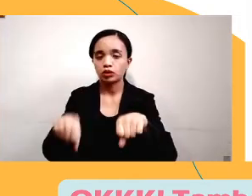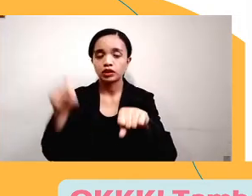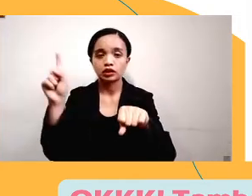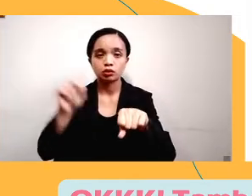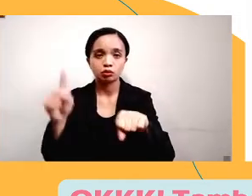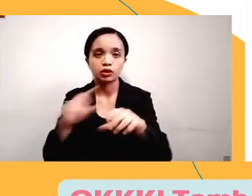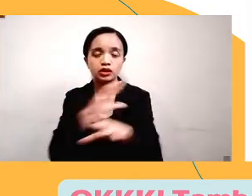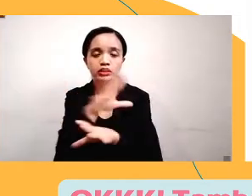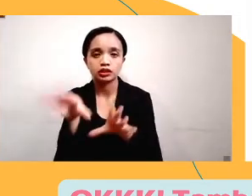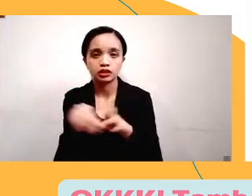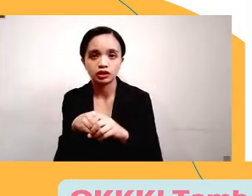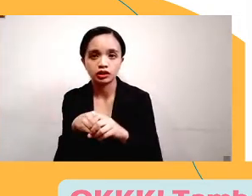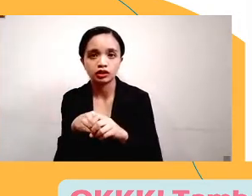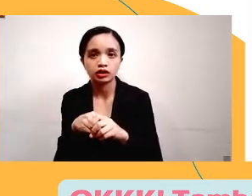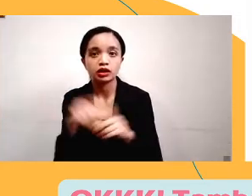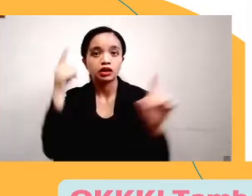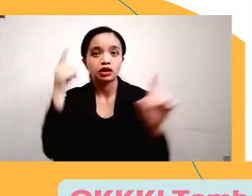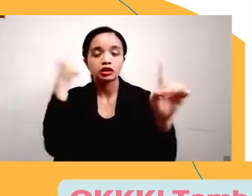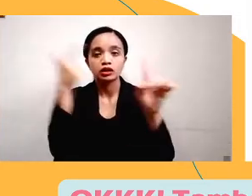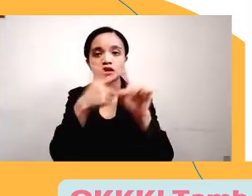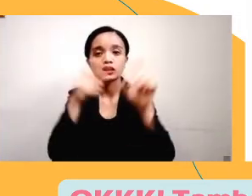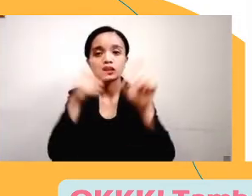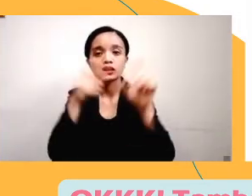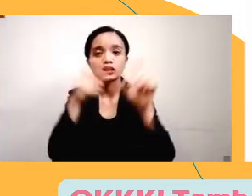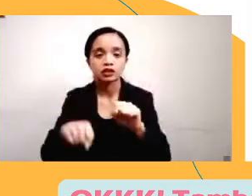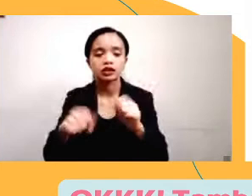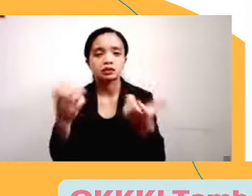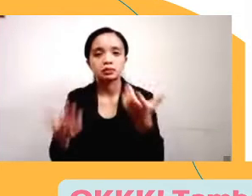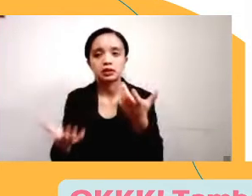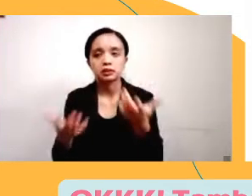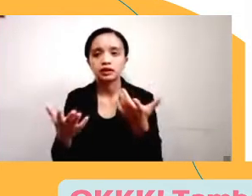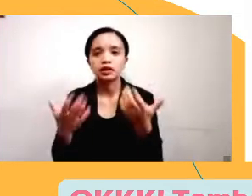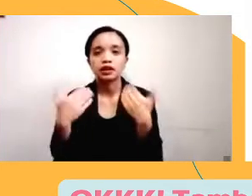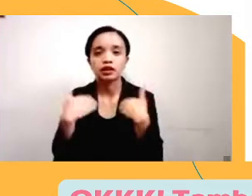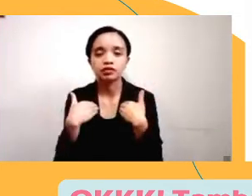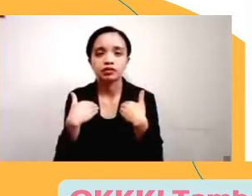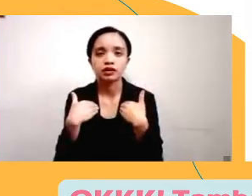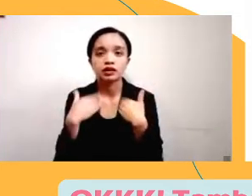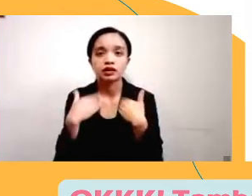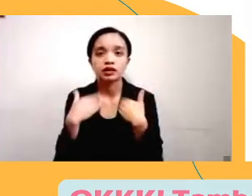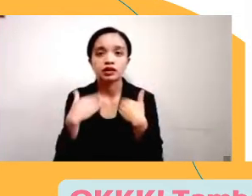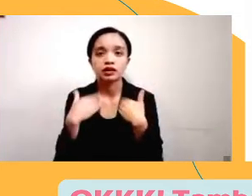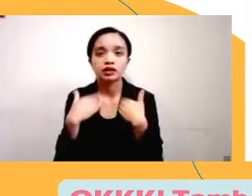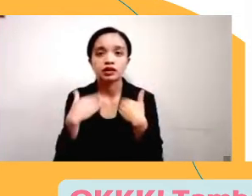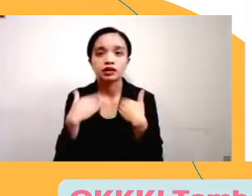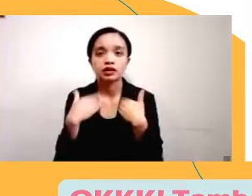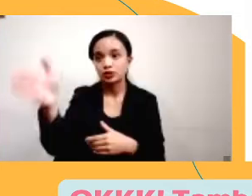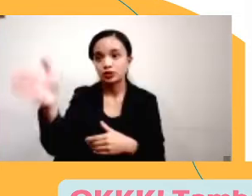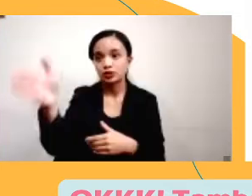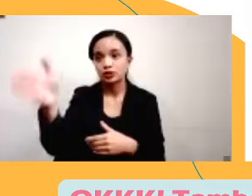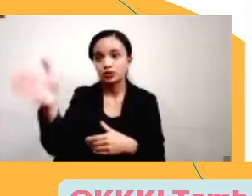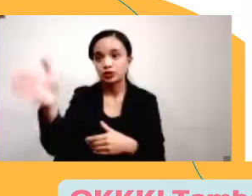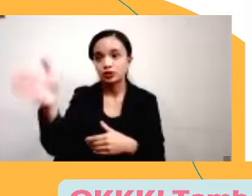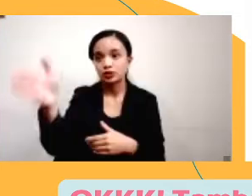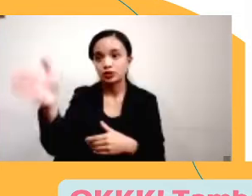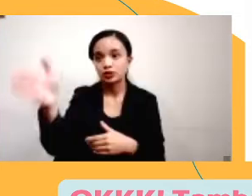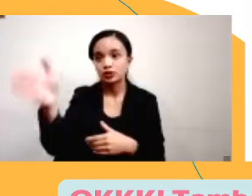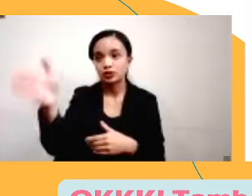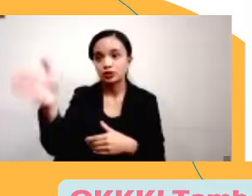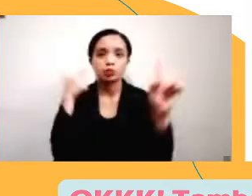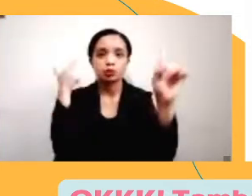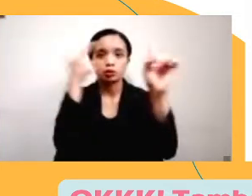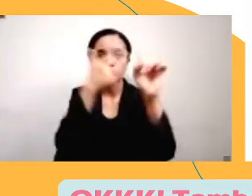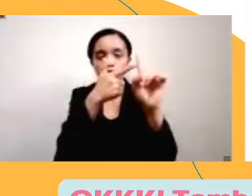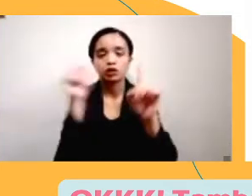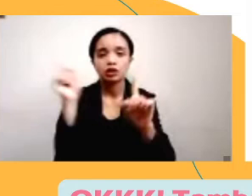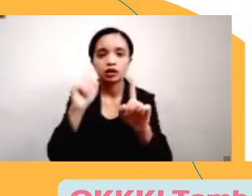goals ninyo para sa inyong sarili in the near future. Pwede namang goals or mga